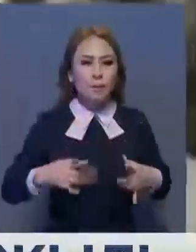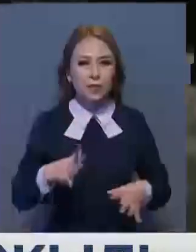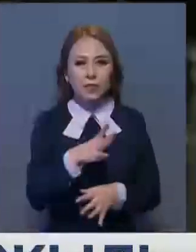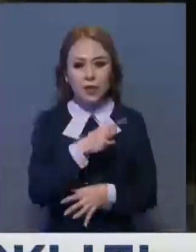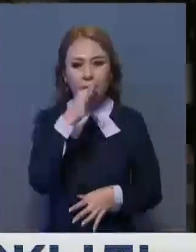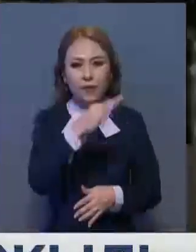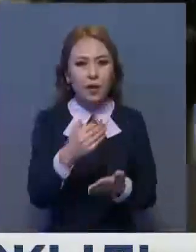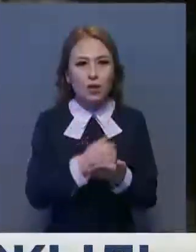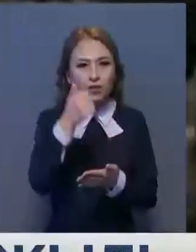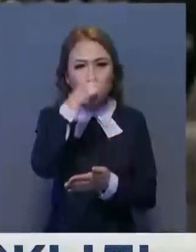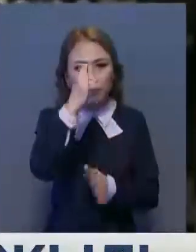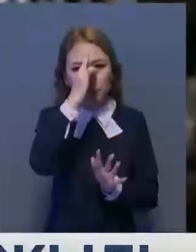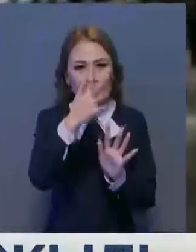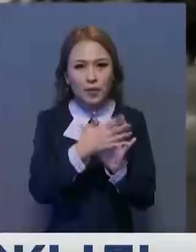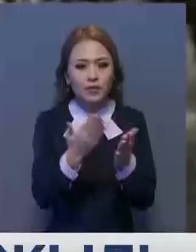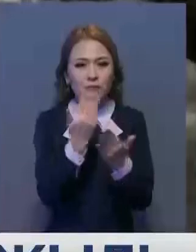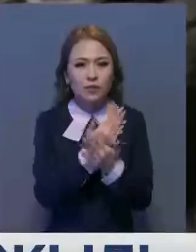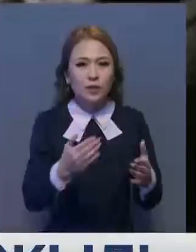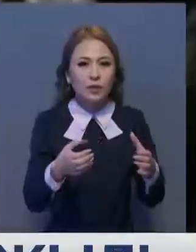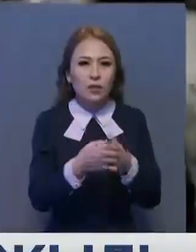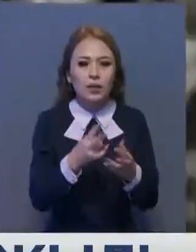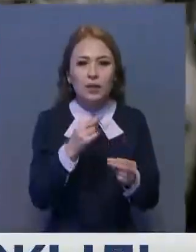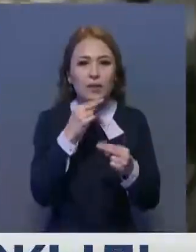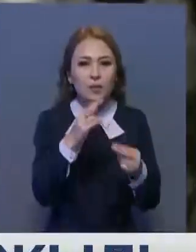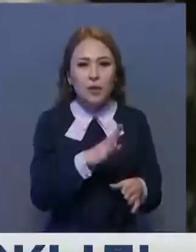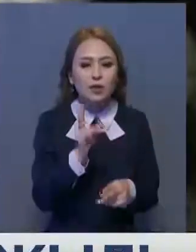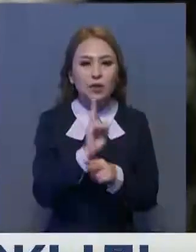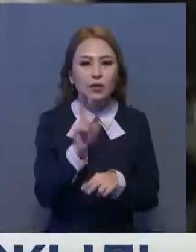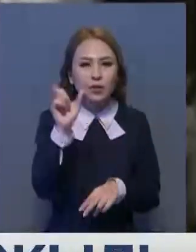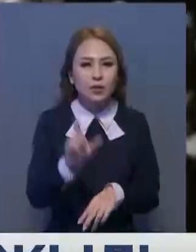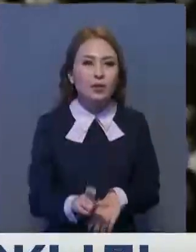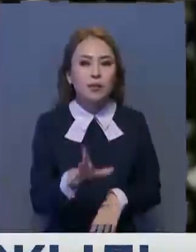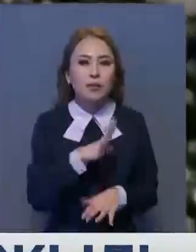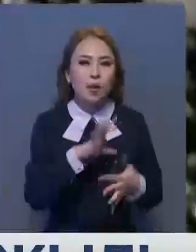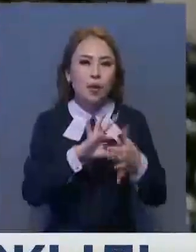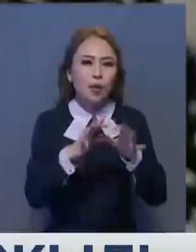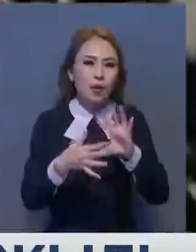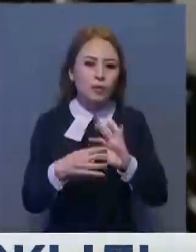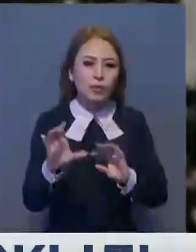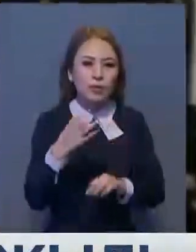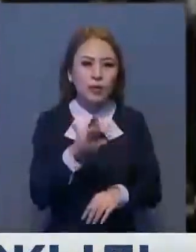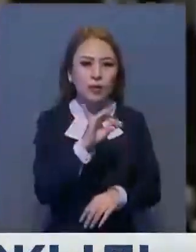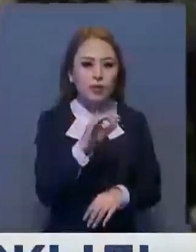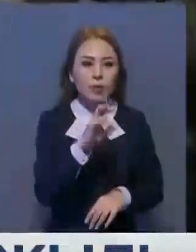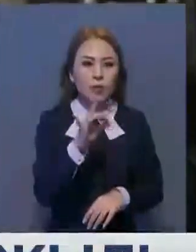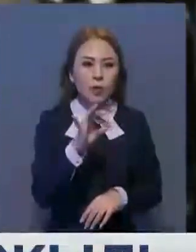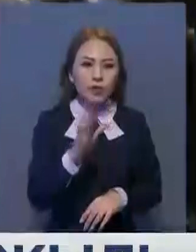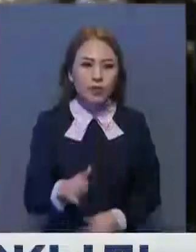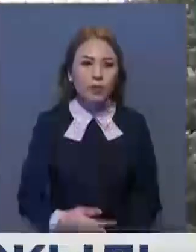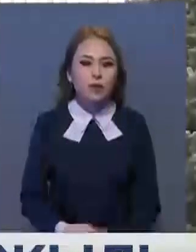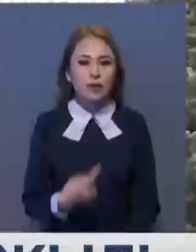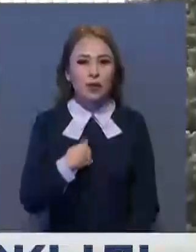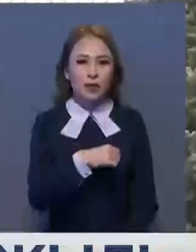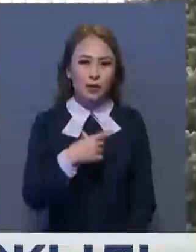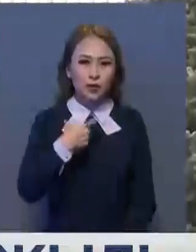Жыл басы Наурыз деп түсінетіндер бұл мерекеге аса мән бермейді. Солардың бірі Сидней олимпиадасының күміс жүлдегері Ислам Байрамуков. Мен жеке басым